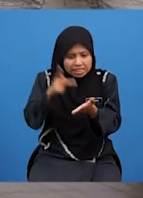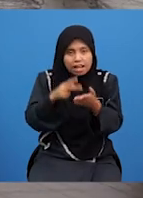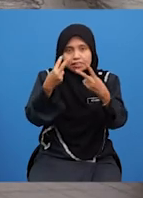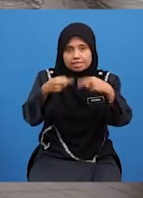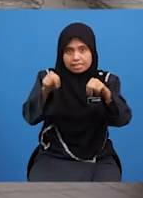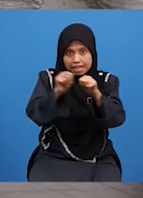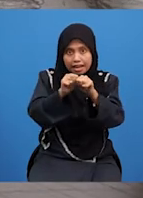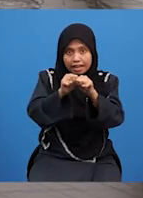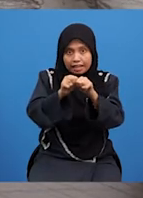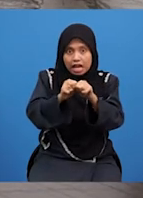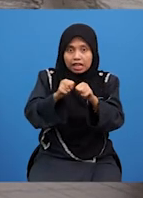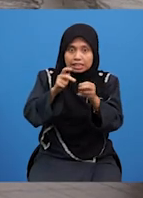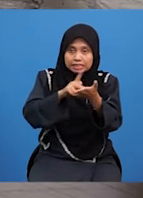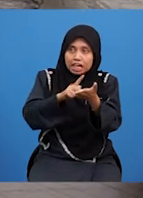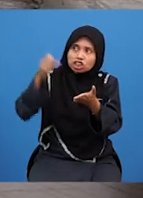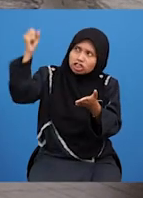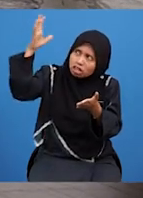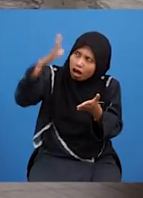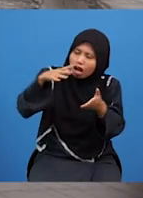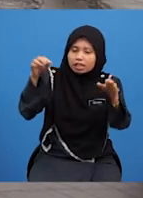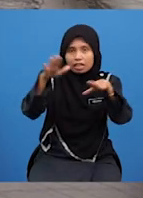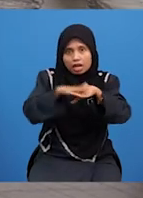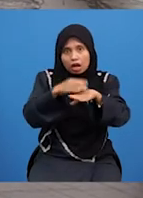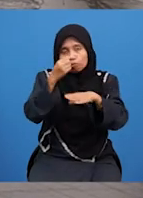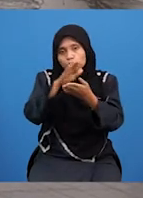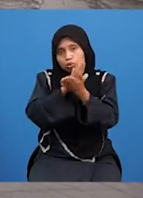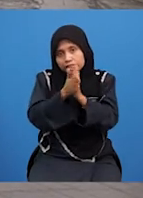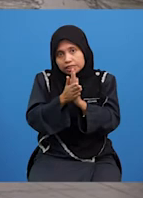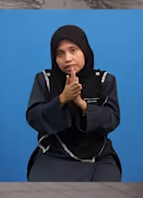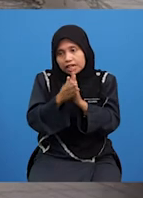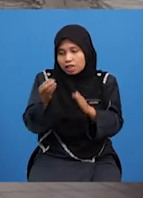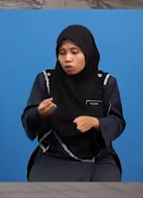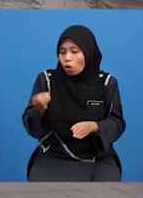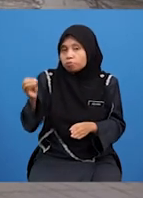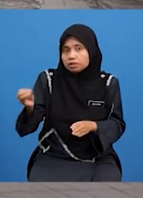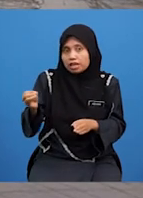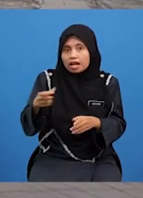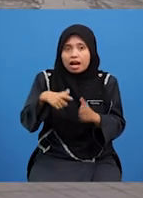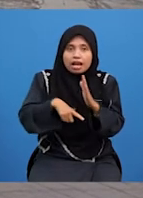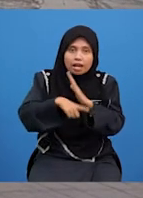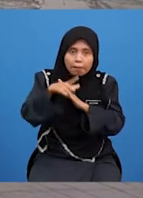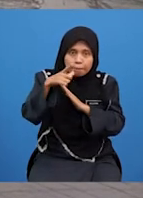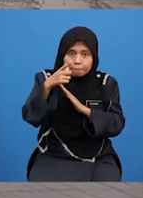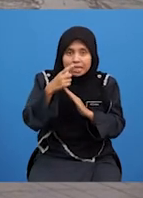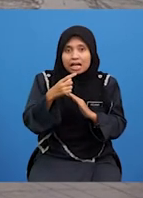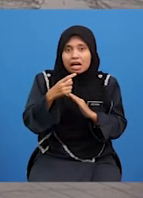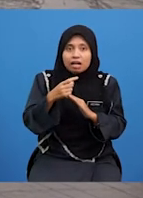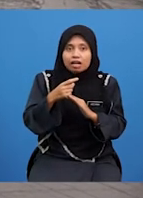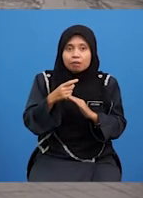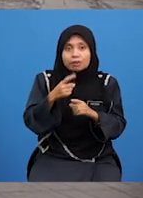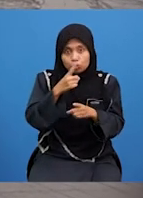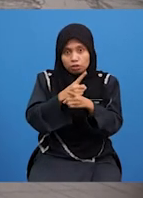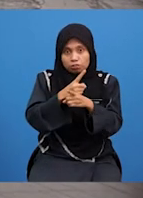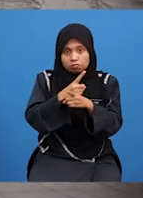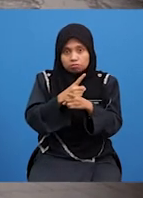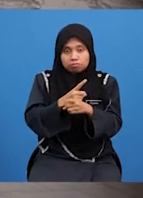nilai kesan cerah gelap untuk menjadikan sesuatu objek kelihatan lebih realistik dan dapat